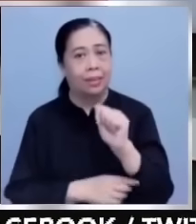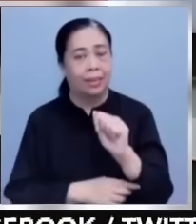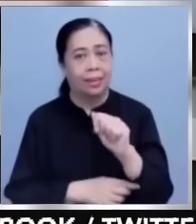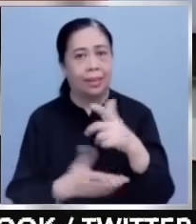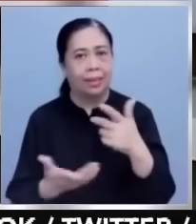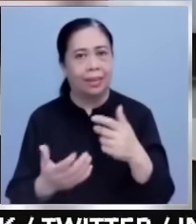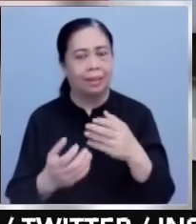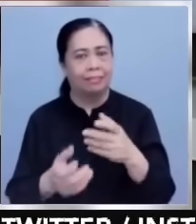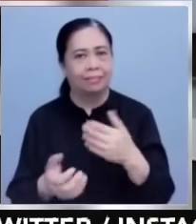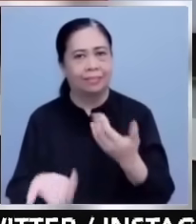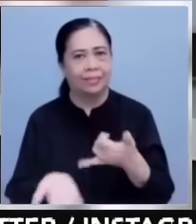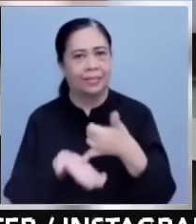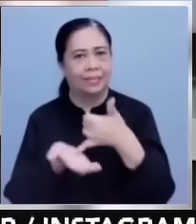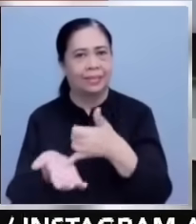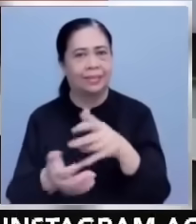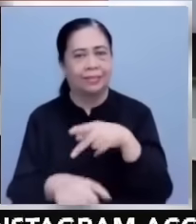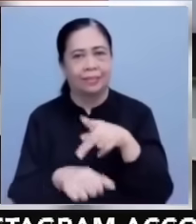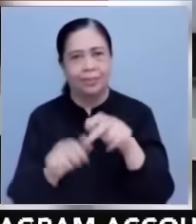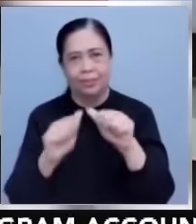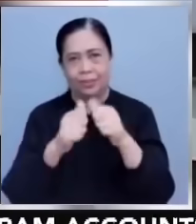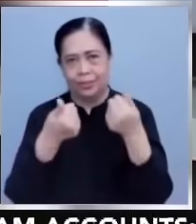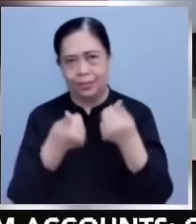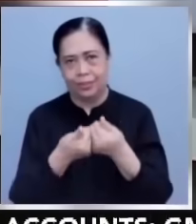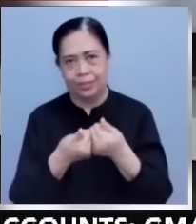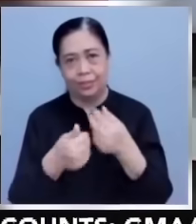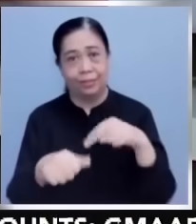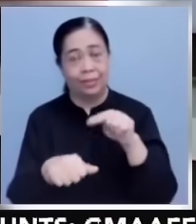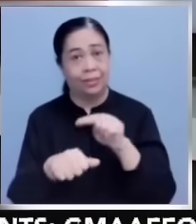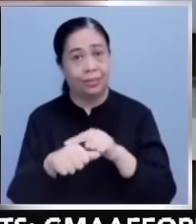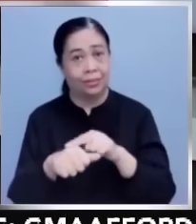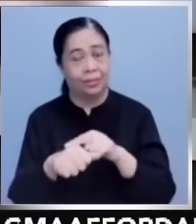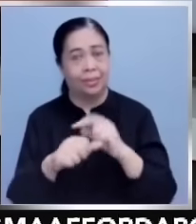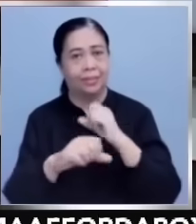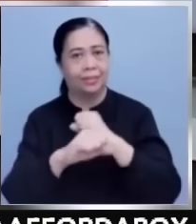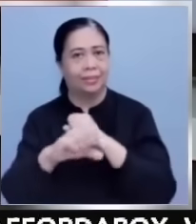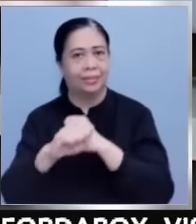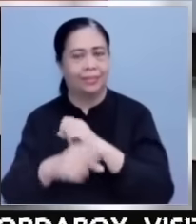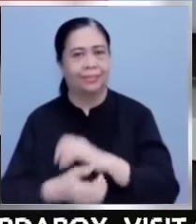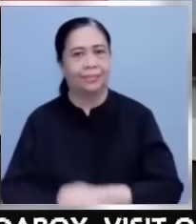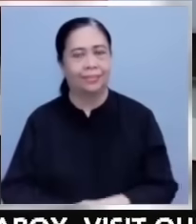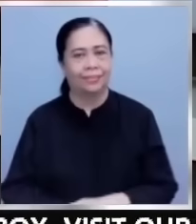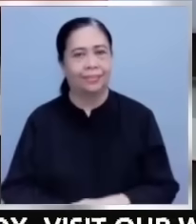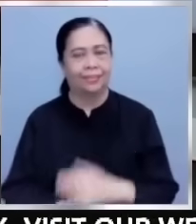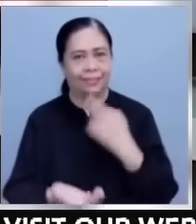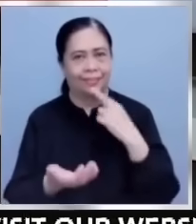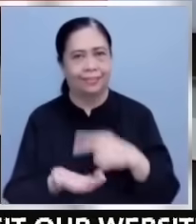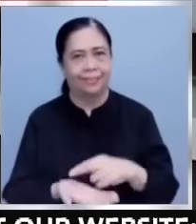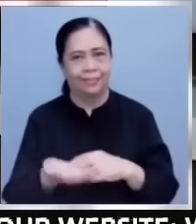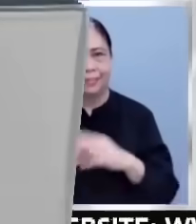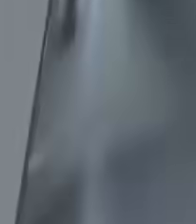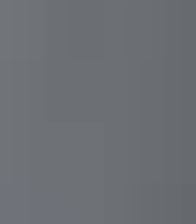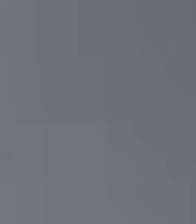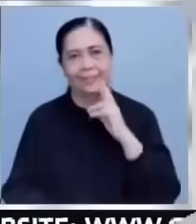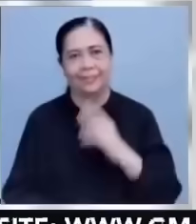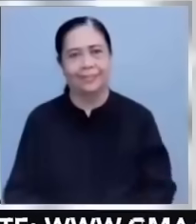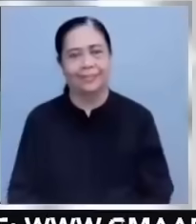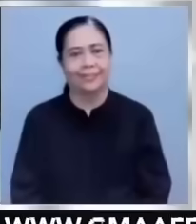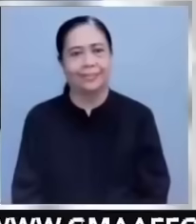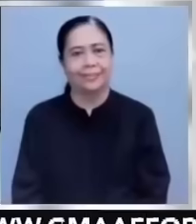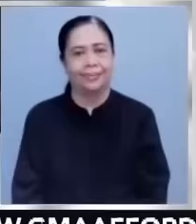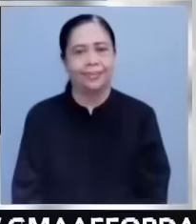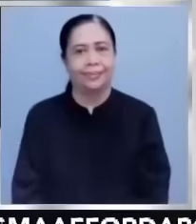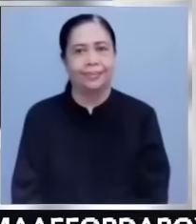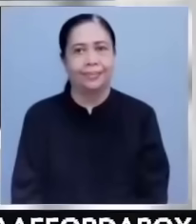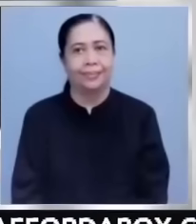Year ng Philippine Association of National Advertisers. Nakatutok si Bernadette Reyes.